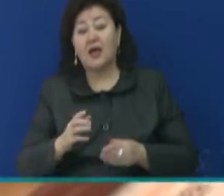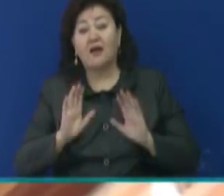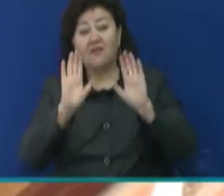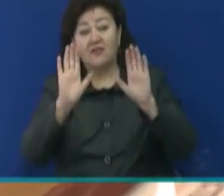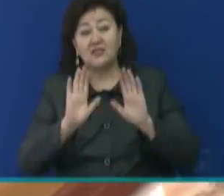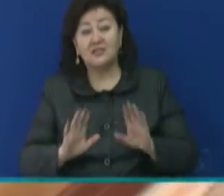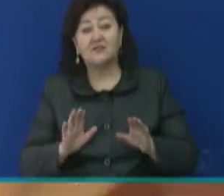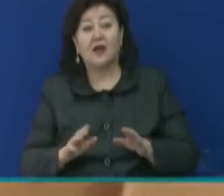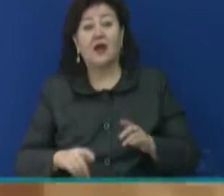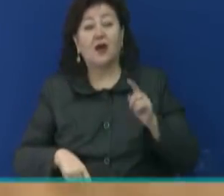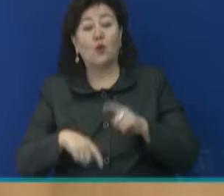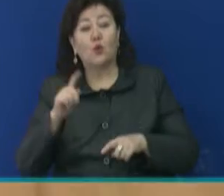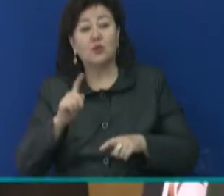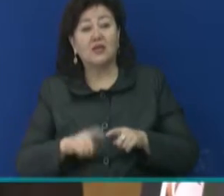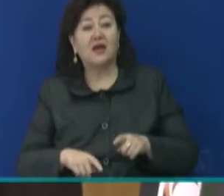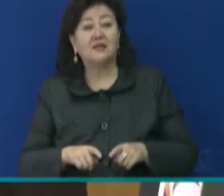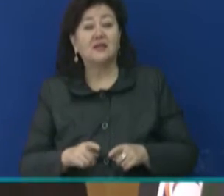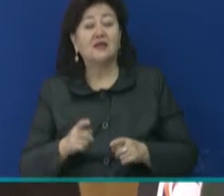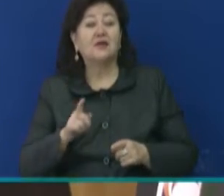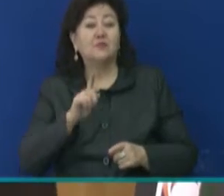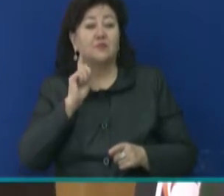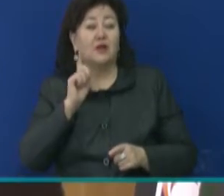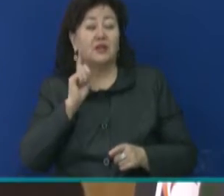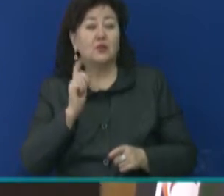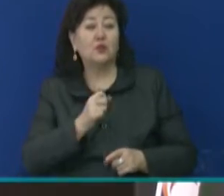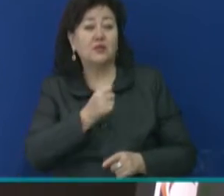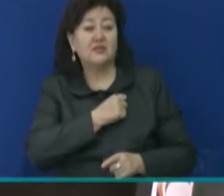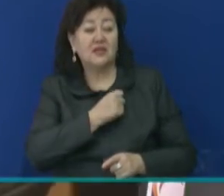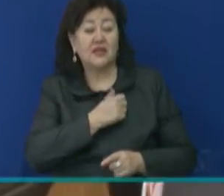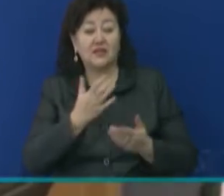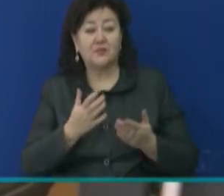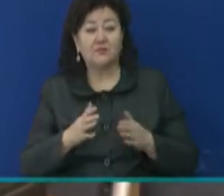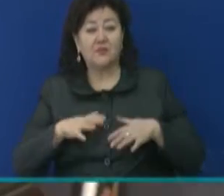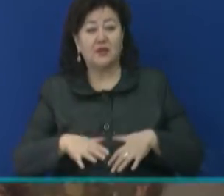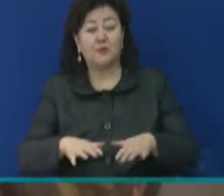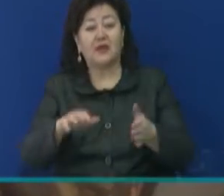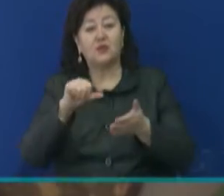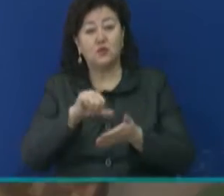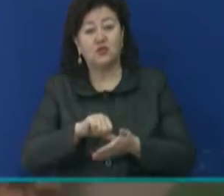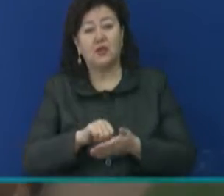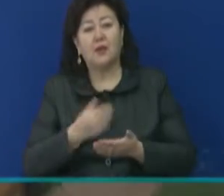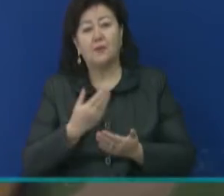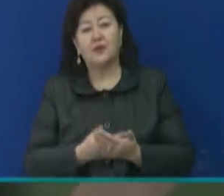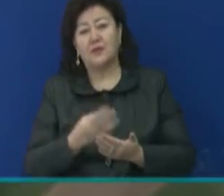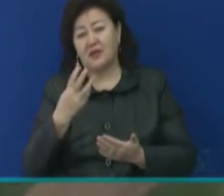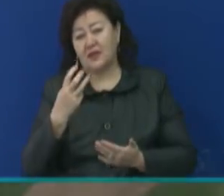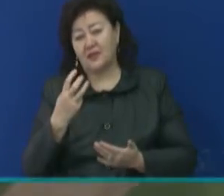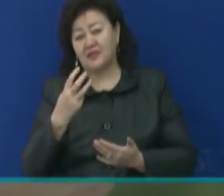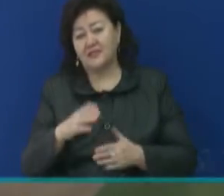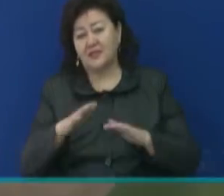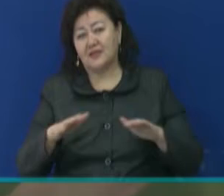Аскер Жас сарбас прошел военно-патриотический форум Жас сарбас в мероприятии приняли участие около 300